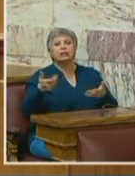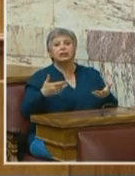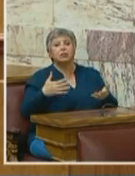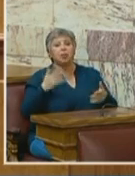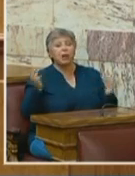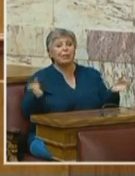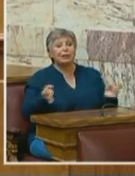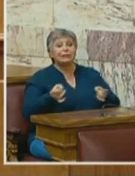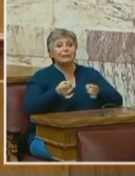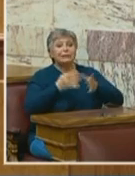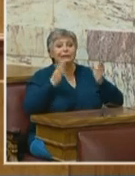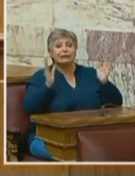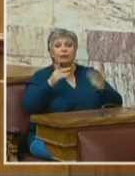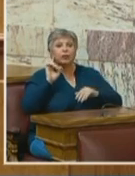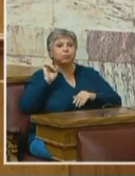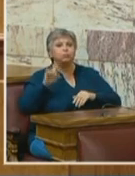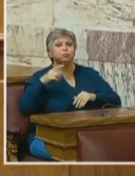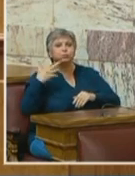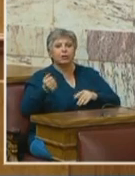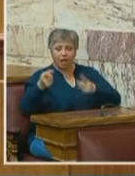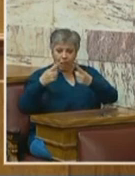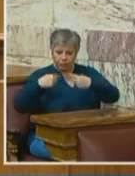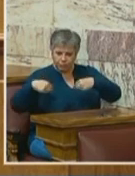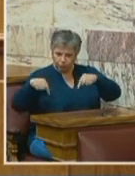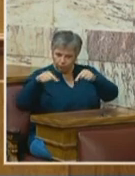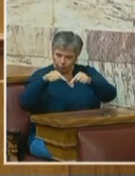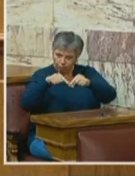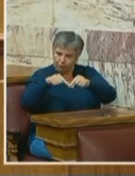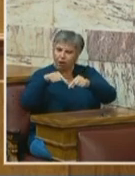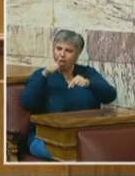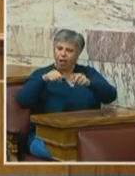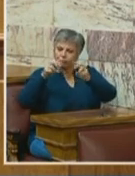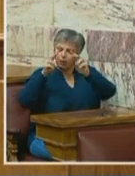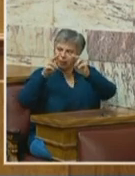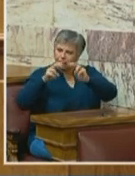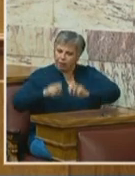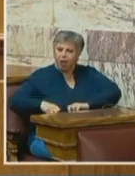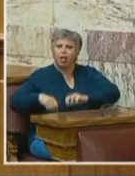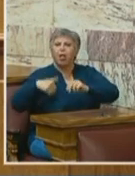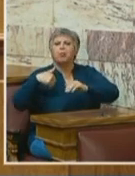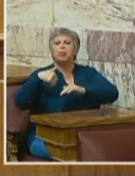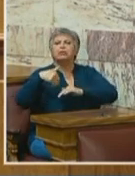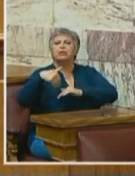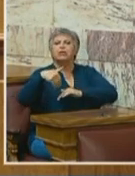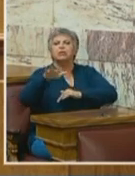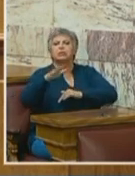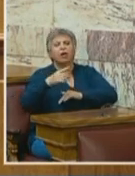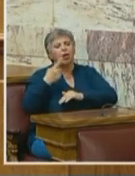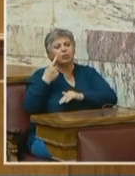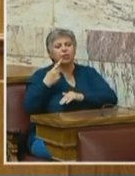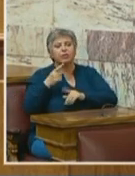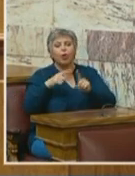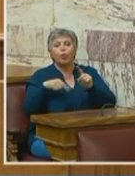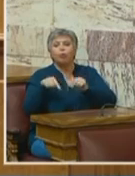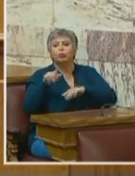πράξεις στην Επιτροπή και να αποφασίσετε στη συνέχεια αν αυτές πρέπει ή δεν πρέπει να παραγραφούν? Η απάντηση